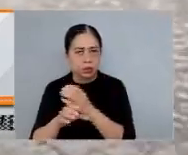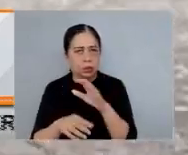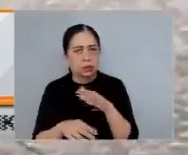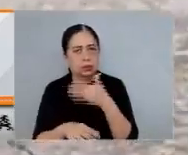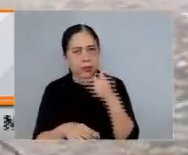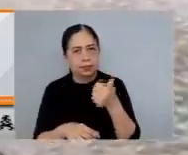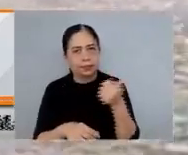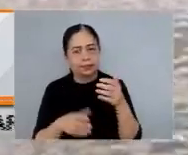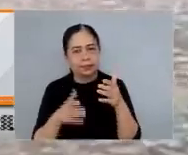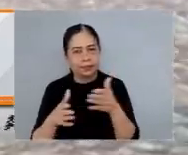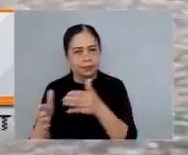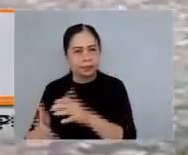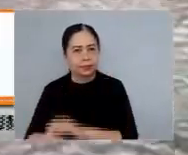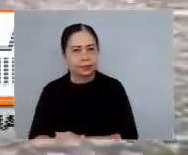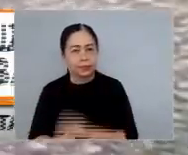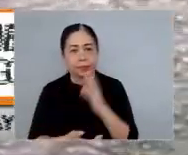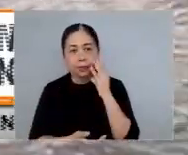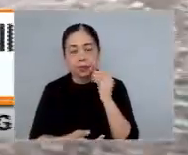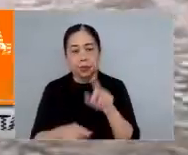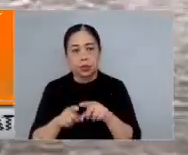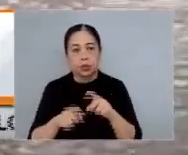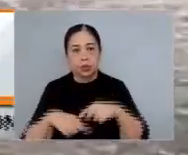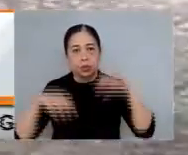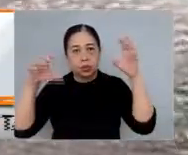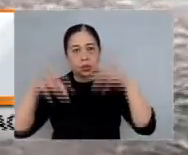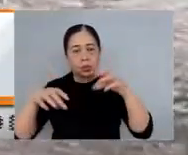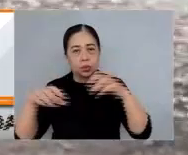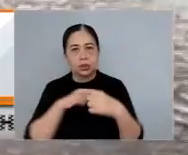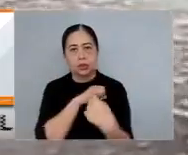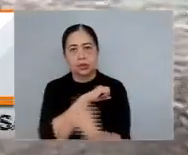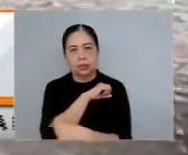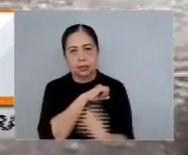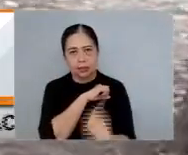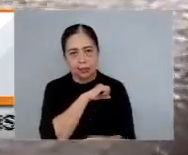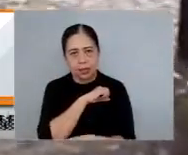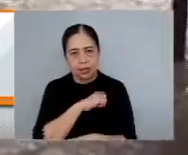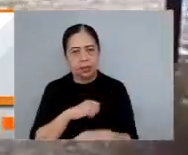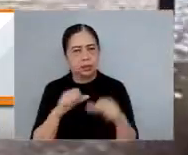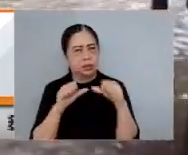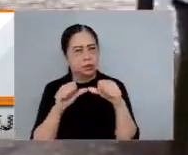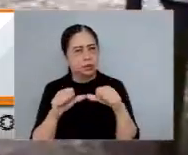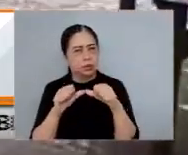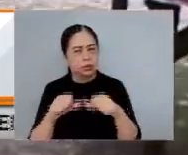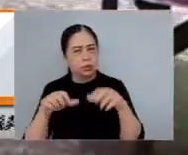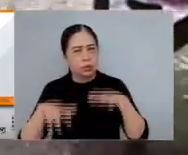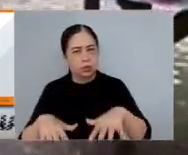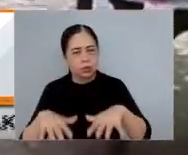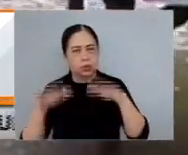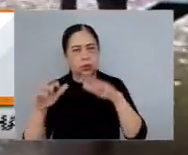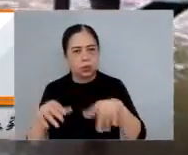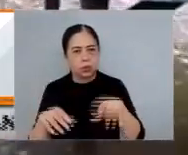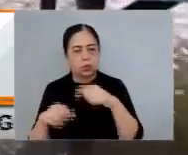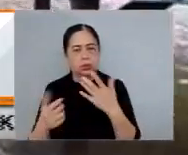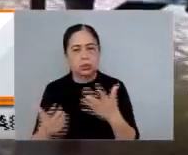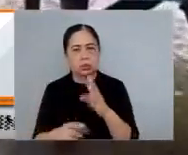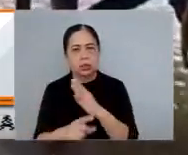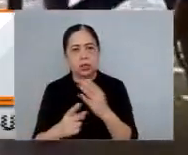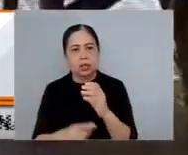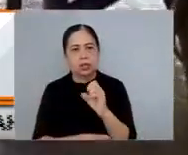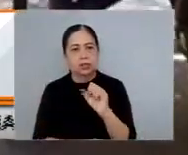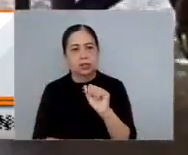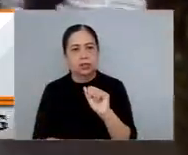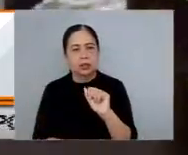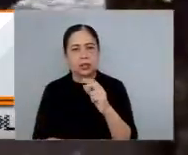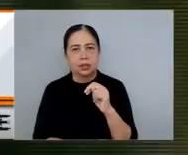ruta nakaranas din ng malakas na ulan ang Zambales dahil walang tigil Lubog ang bakanteng loteng ito sa Barangay San Gregorio sa